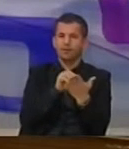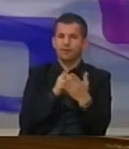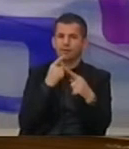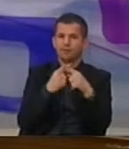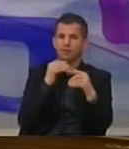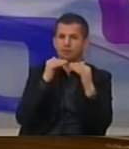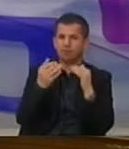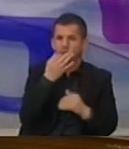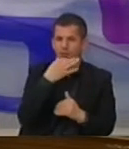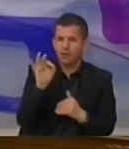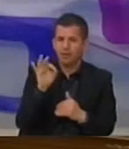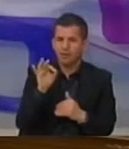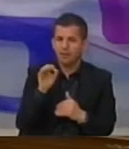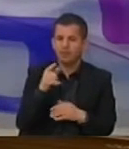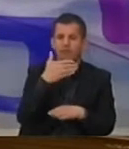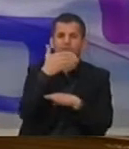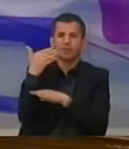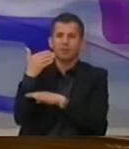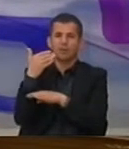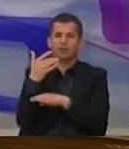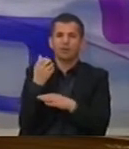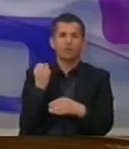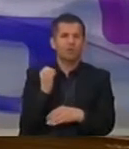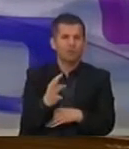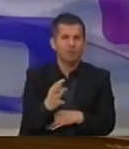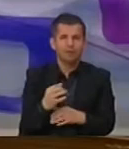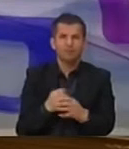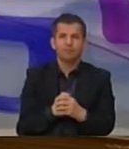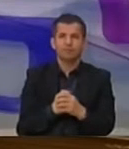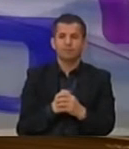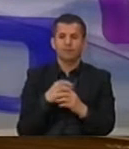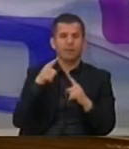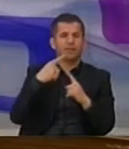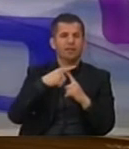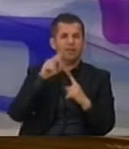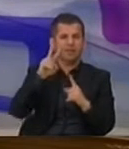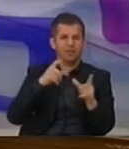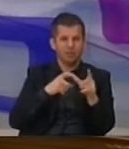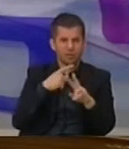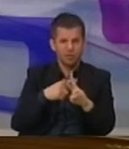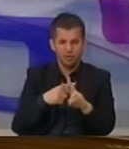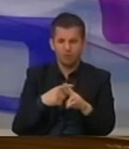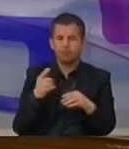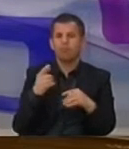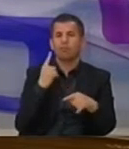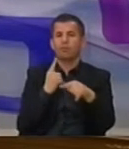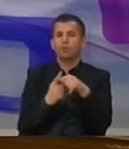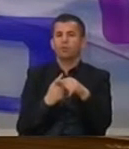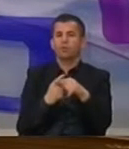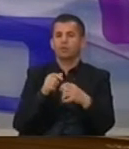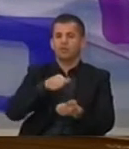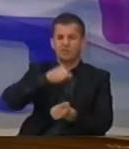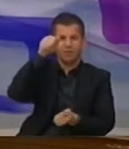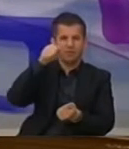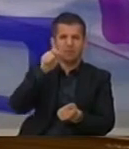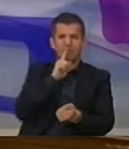e numrit të biznesit me numrin e të vëshes, numrin fiskal dhe numrin për certifikatën